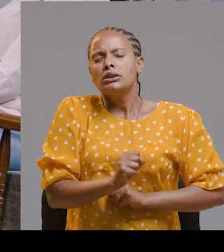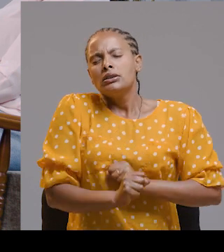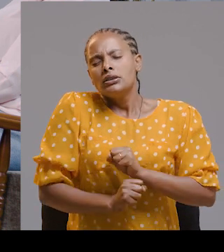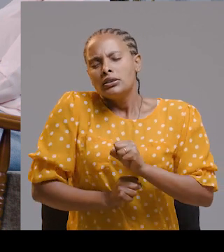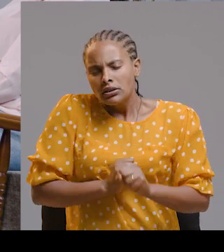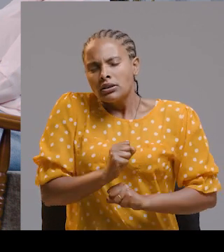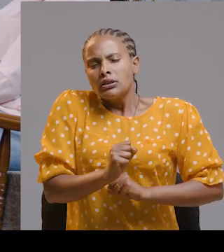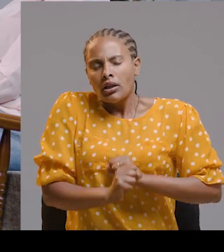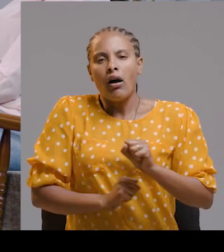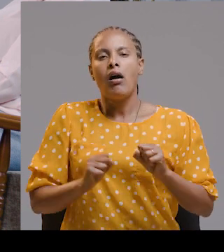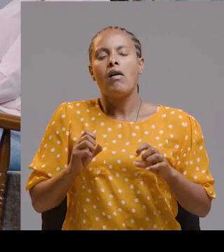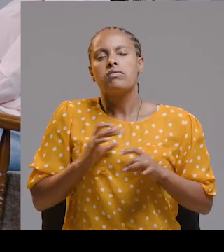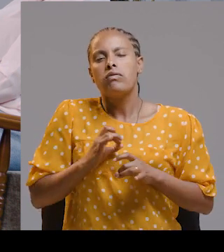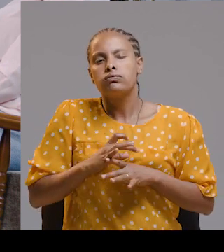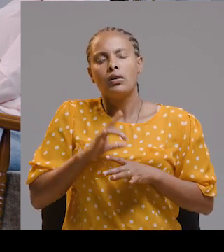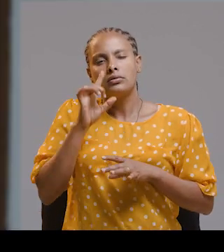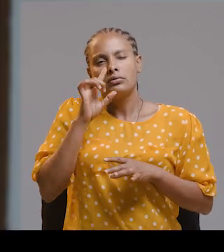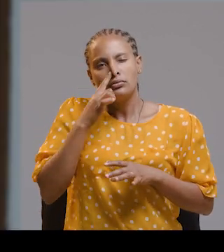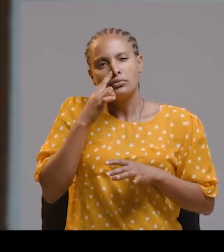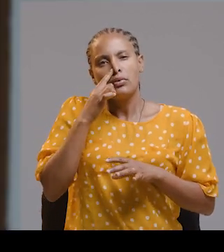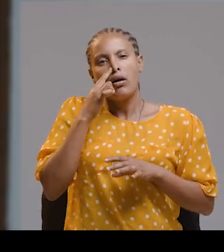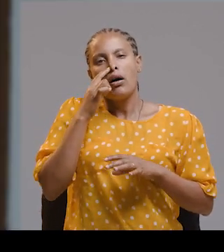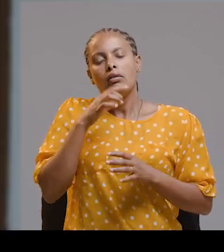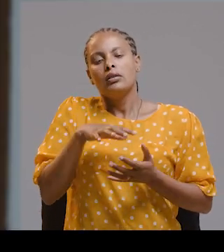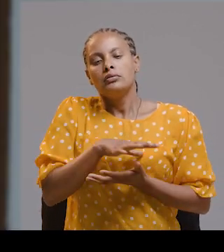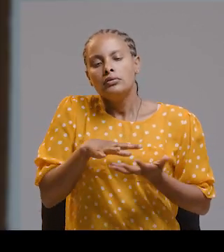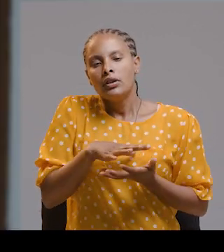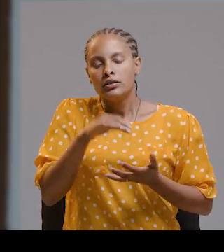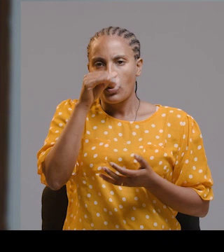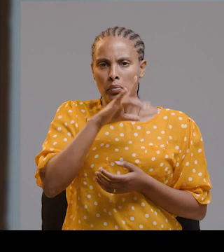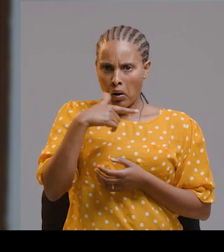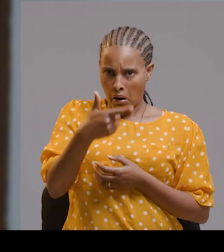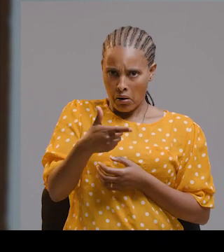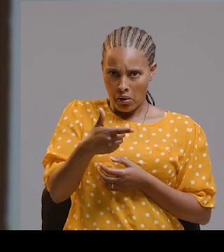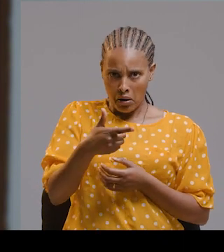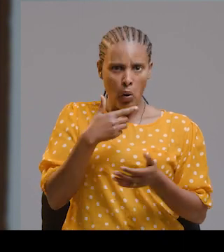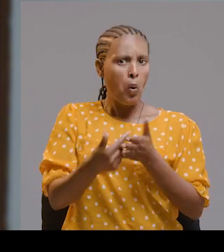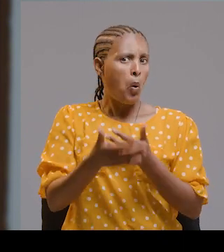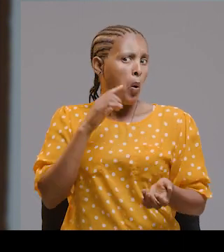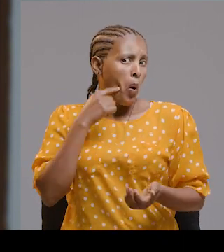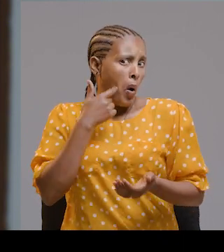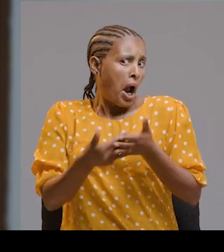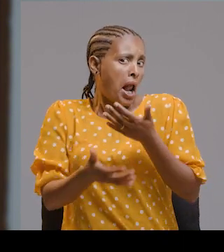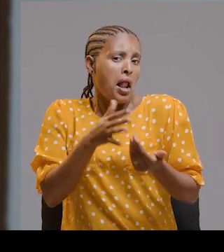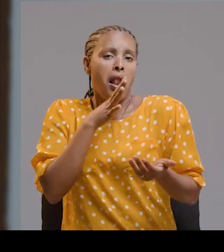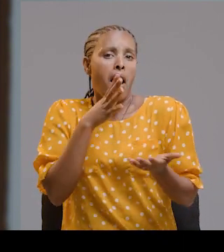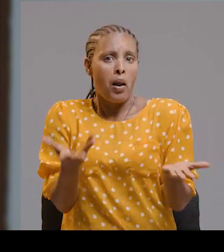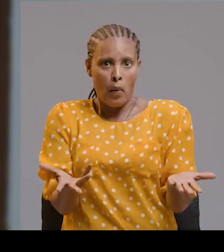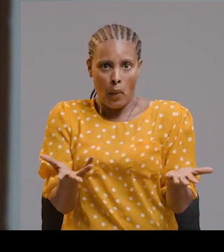ውስጥ ፍርሃት ውስጥ መደበር ውስጥ መረበሽ ውስጥ ብትገባ ሰዎች ብዙ ጊዜ የሚሉት ነገር ምንድነው እኮ ይሄን ያለም ይረብሽ ነገር